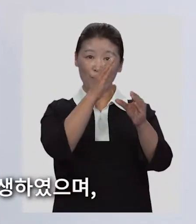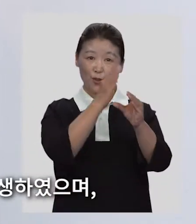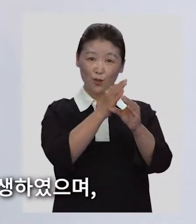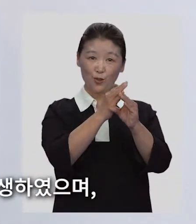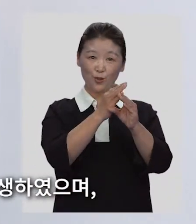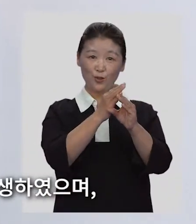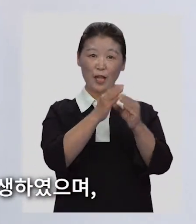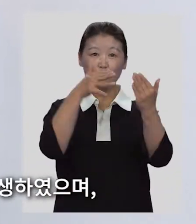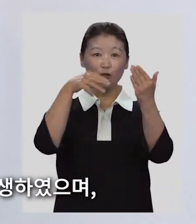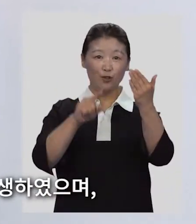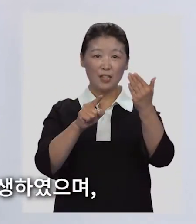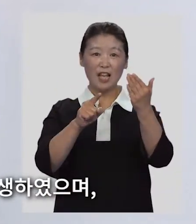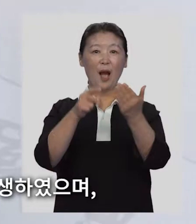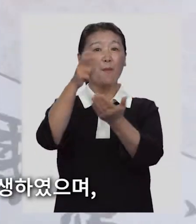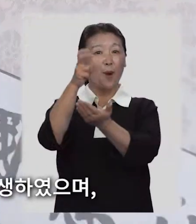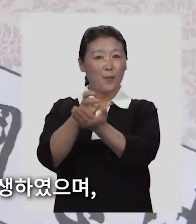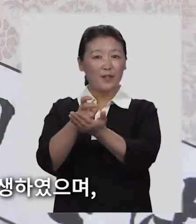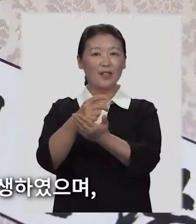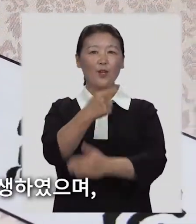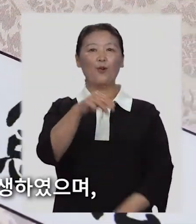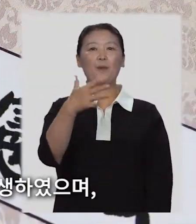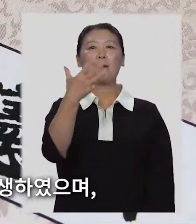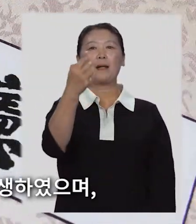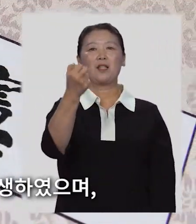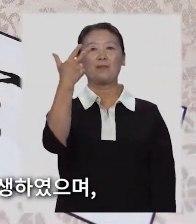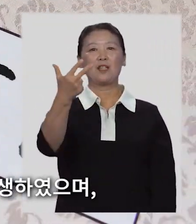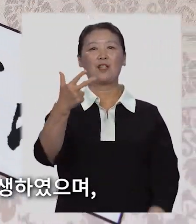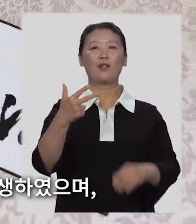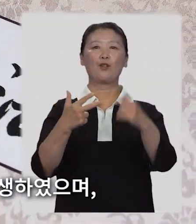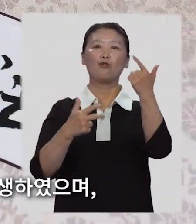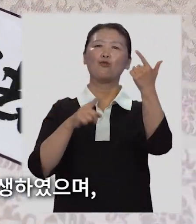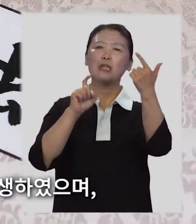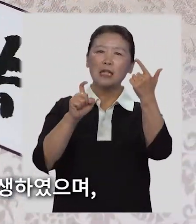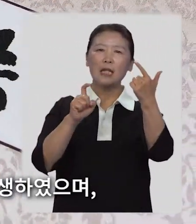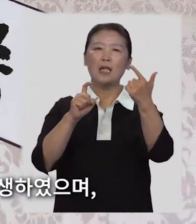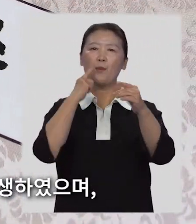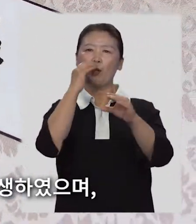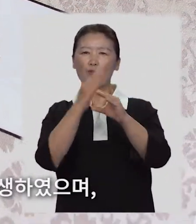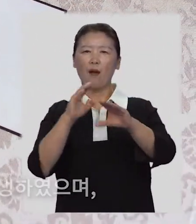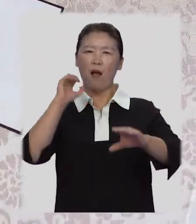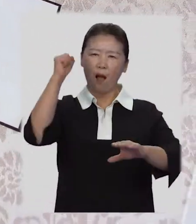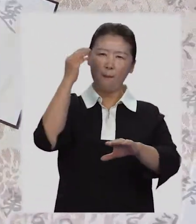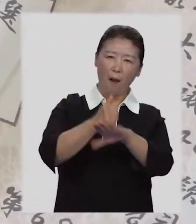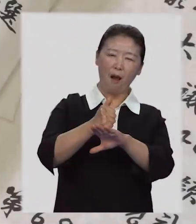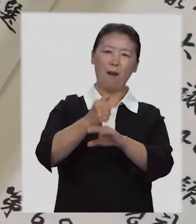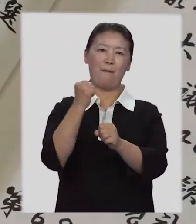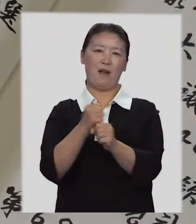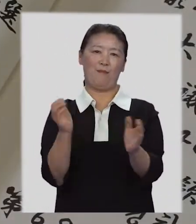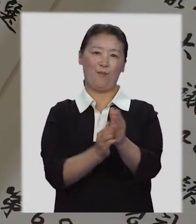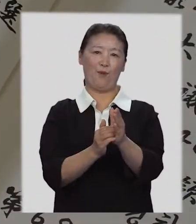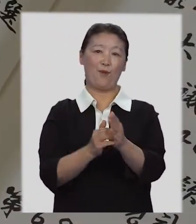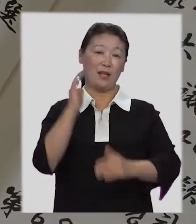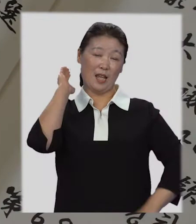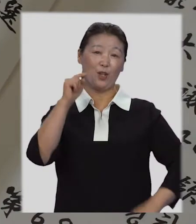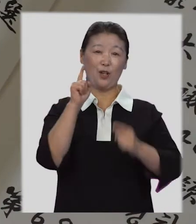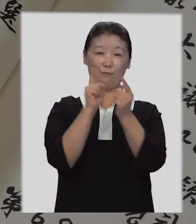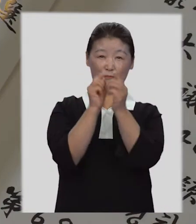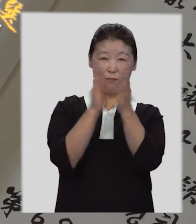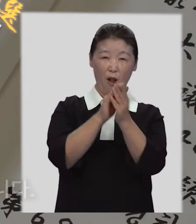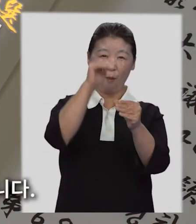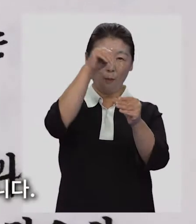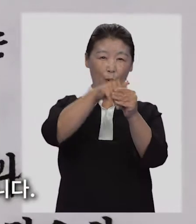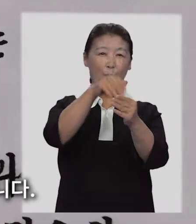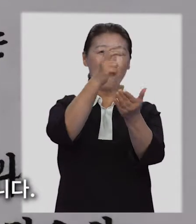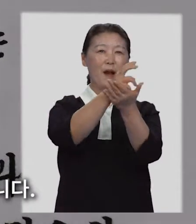9차 개정헌법은 1987년 60 민주항쟁의 결과로 탄생하였으며 대통령 직선제를